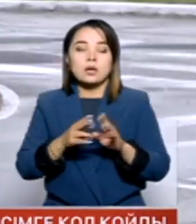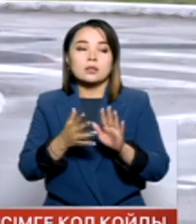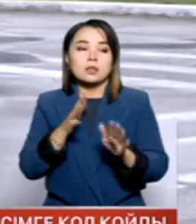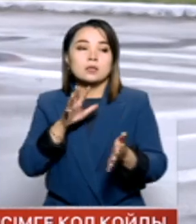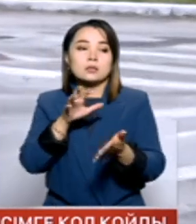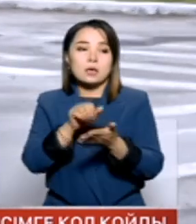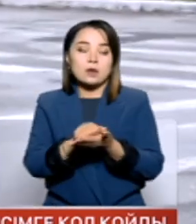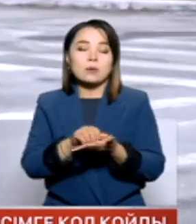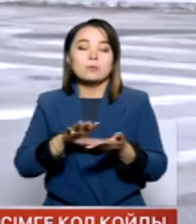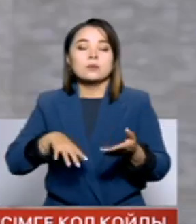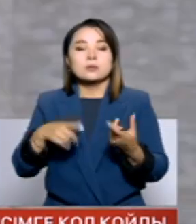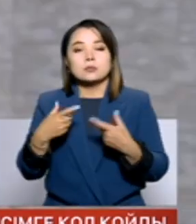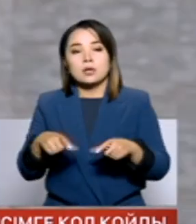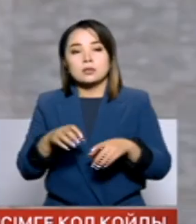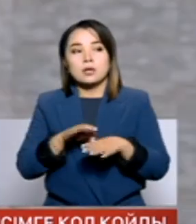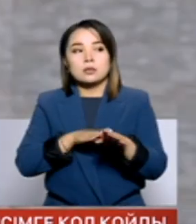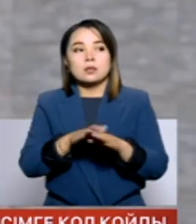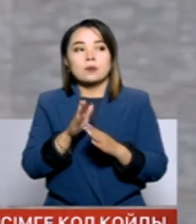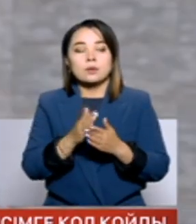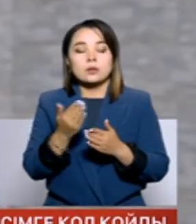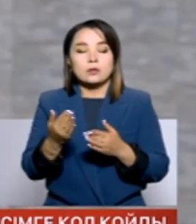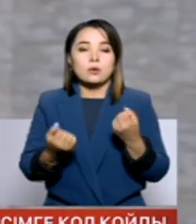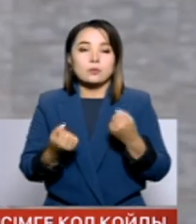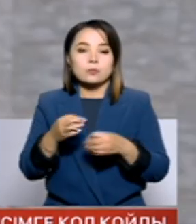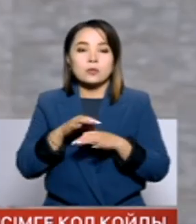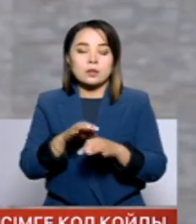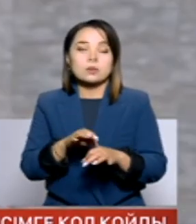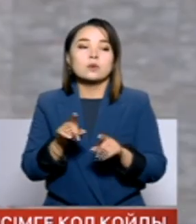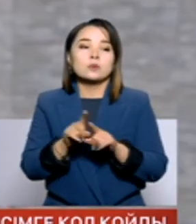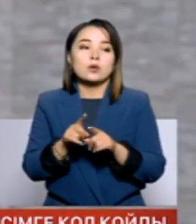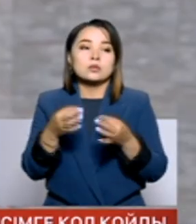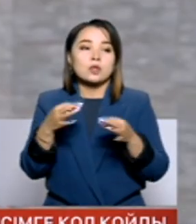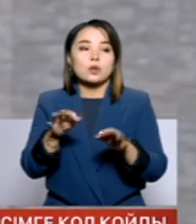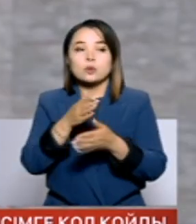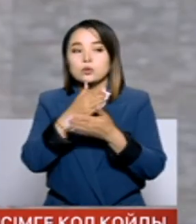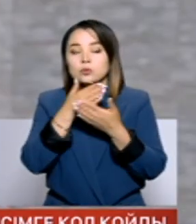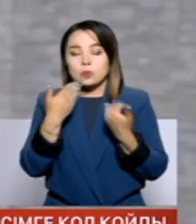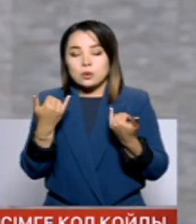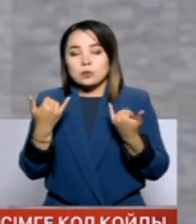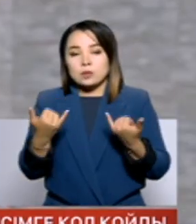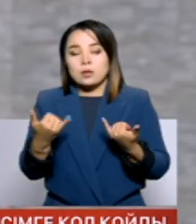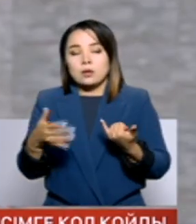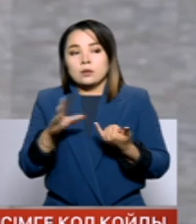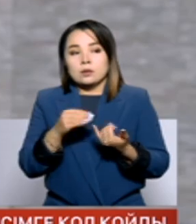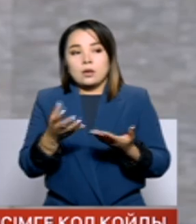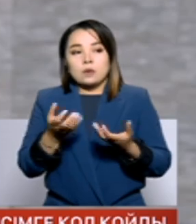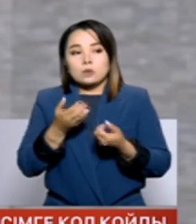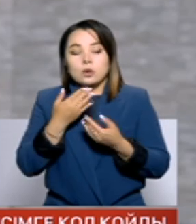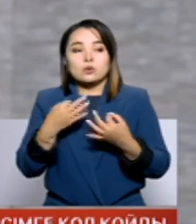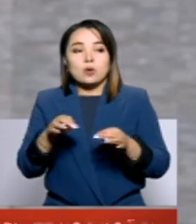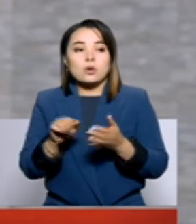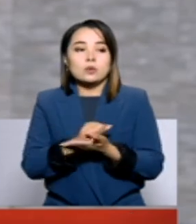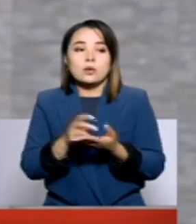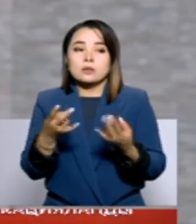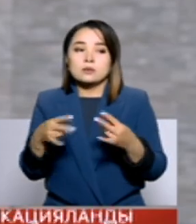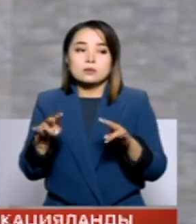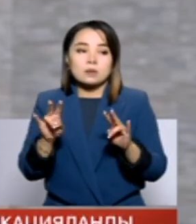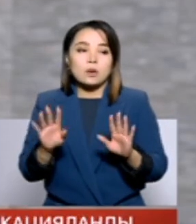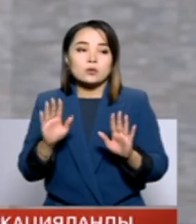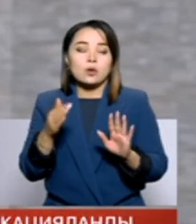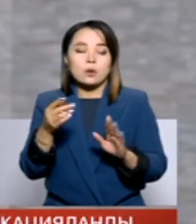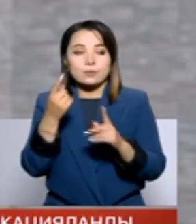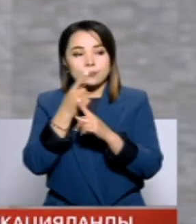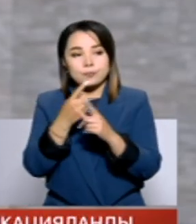жазылып, кейін емтихан тапсырады. Сегодня автошкола не лицензируется. Бүгінде автомектептер лицензия алмайды. Рұқсат құжаттар керек емес. Олар